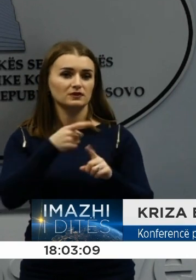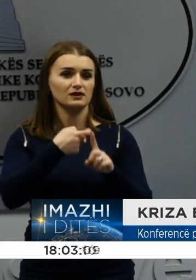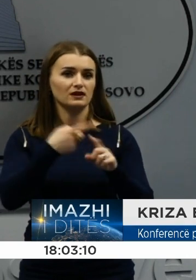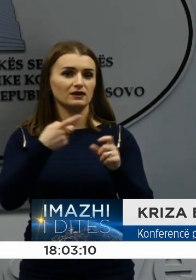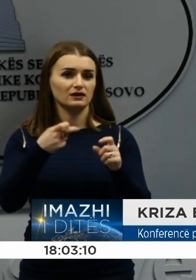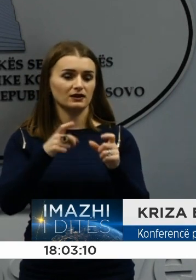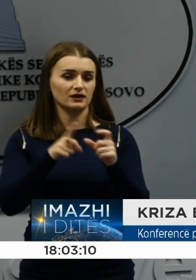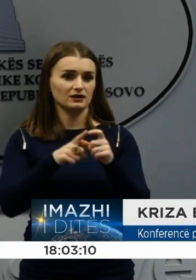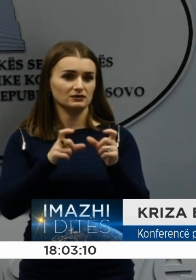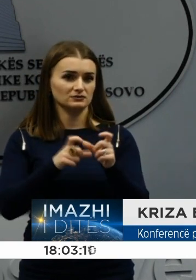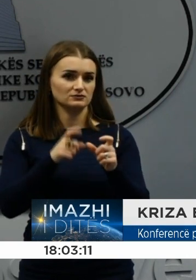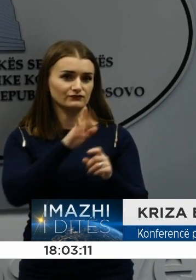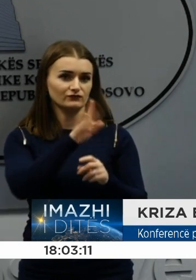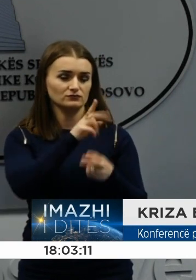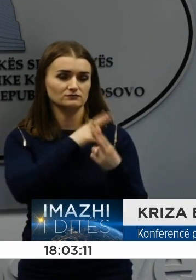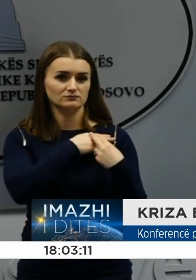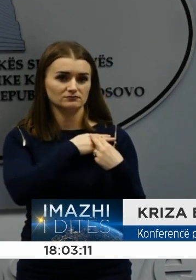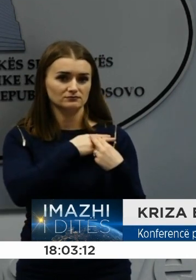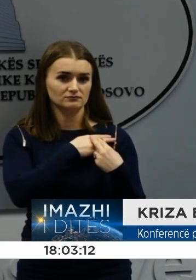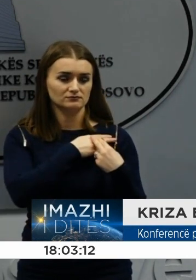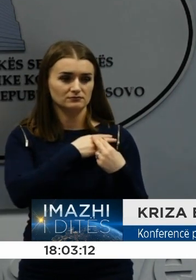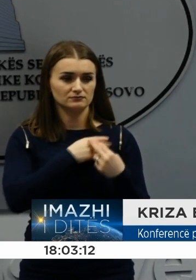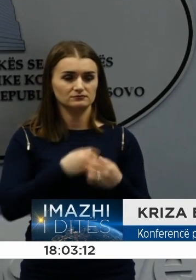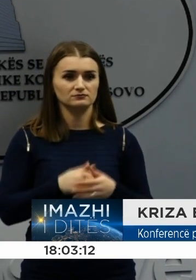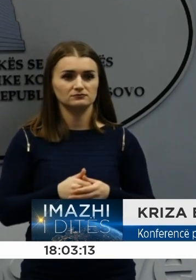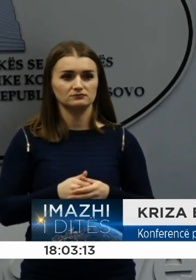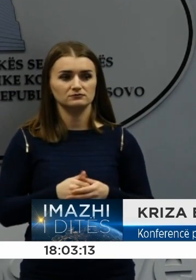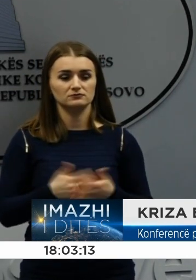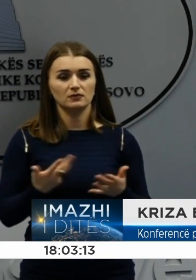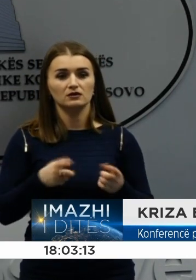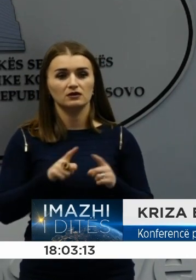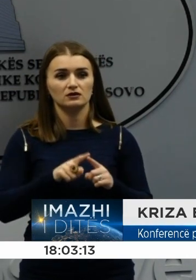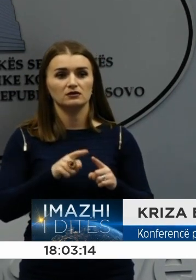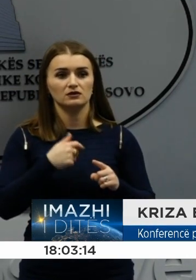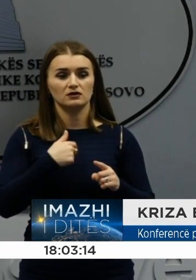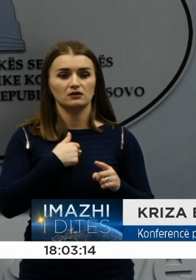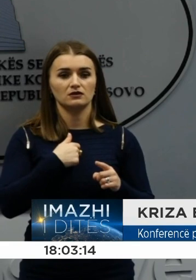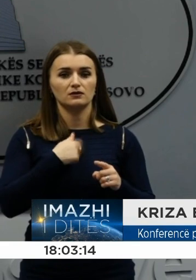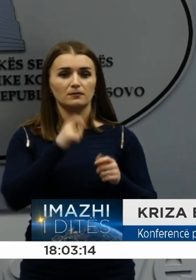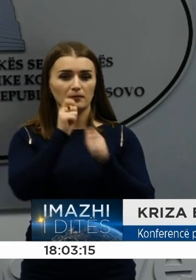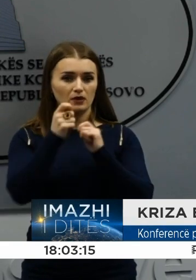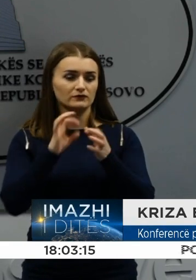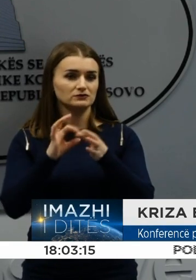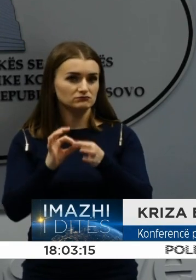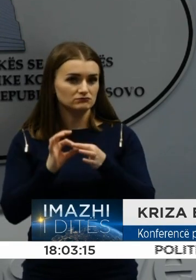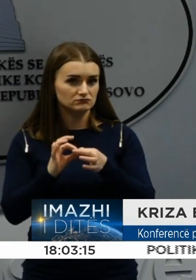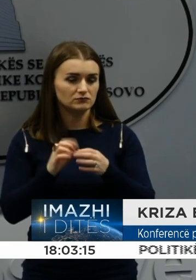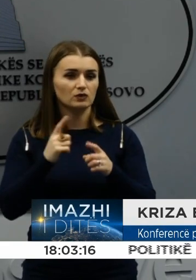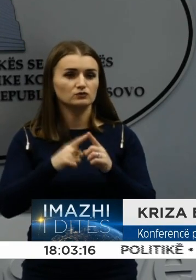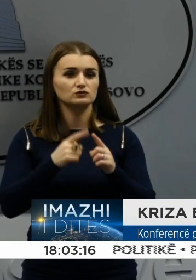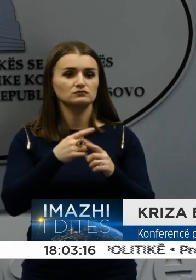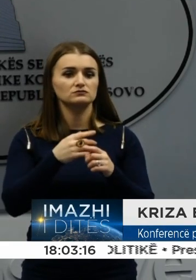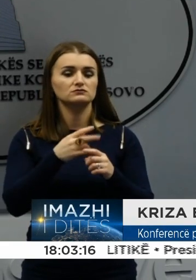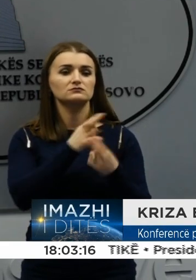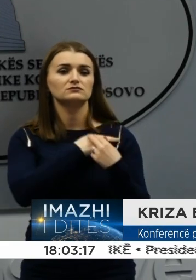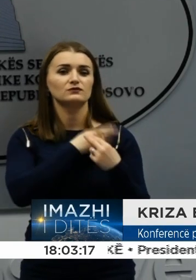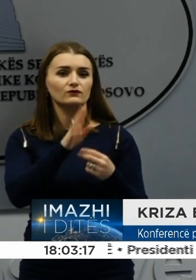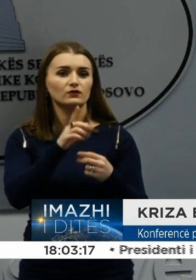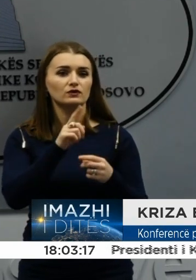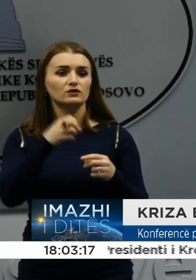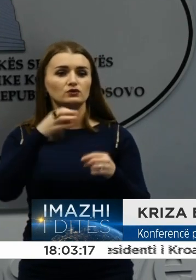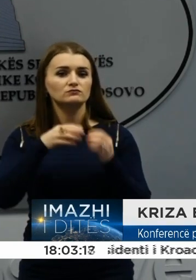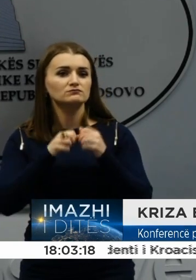të konsumatorët. Dhe në njërën se kanë shpendo pasaj ata të konsumatorët, ata sigurisht që ndosht me ndjekë programin